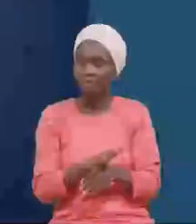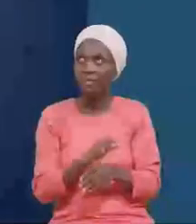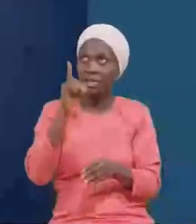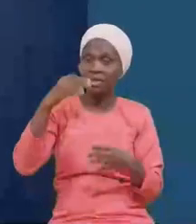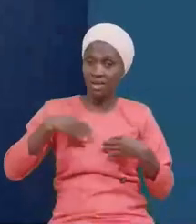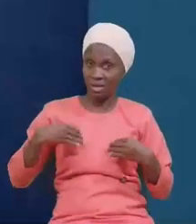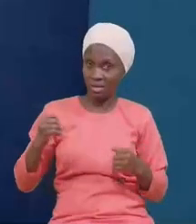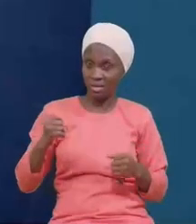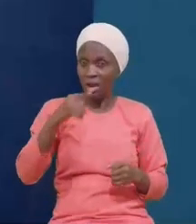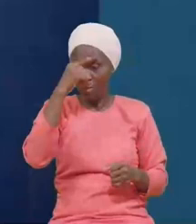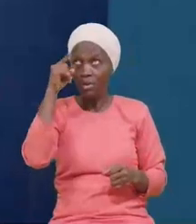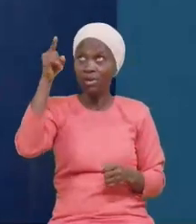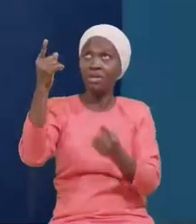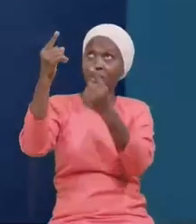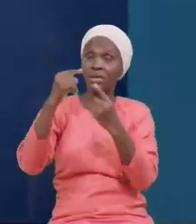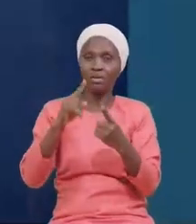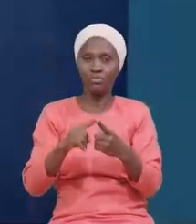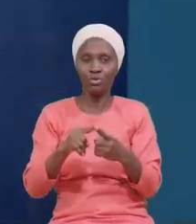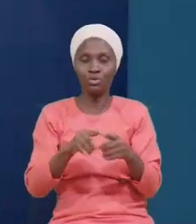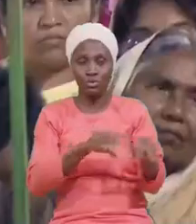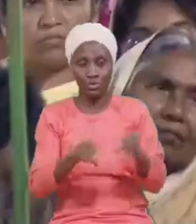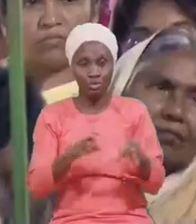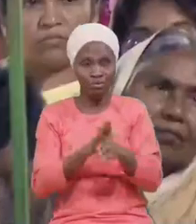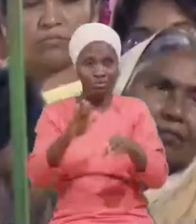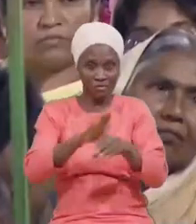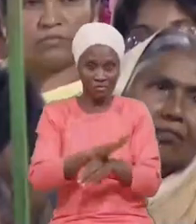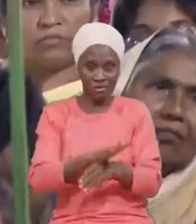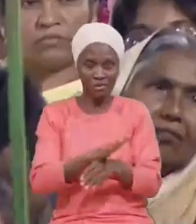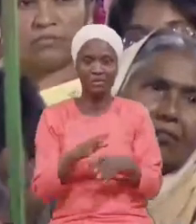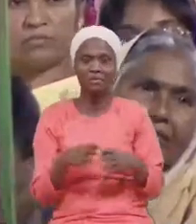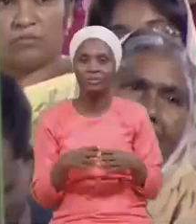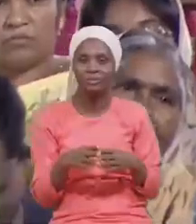Il guérit parce qu'il est venu accomplir.